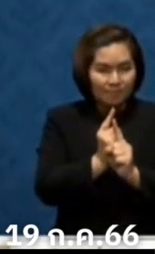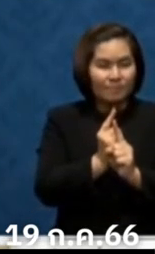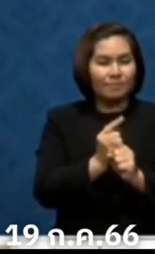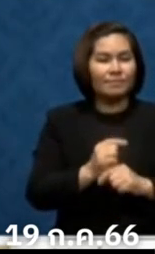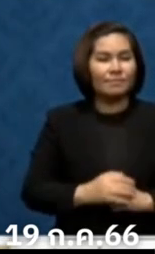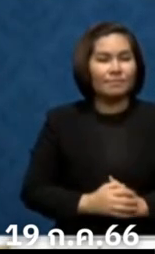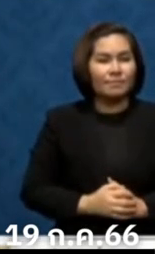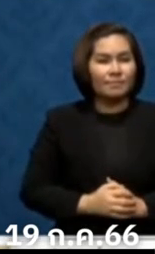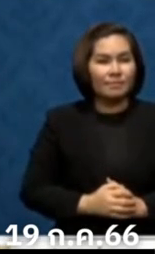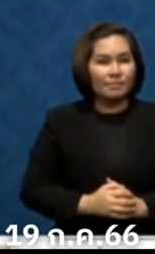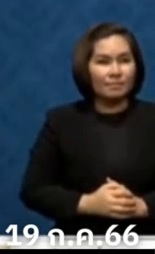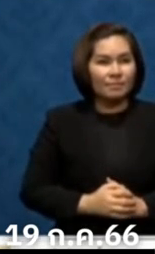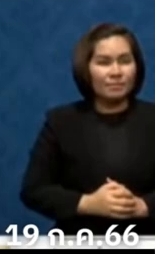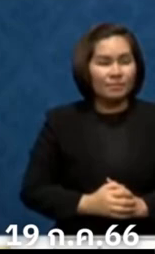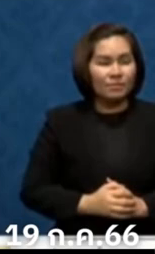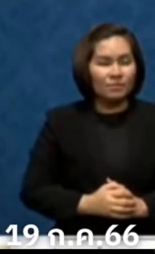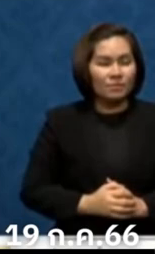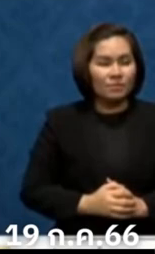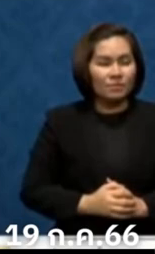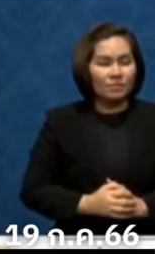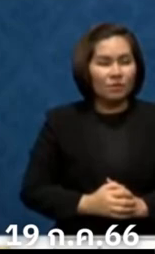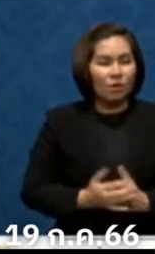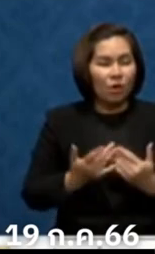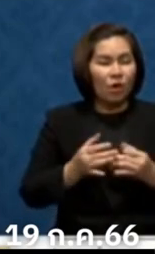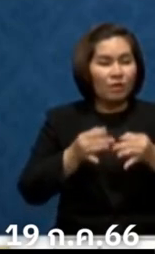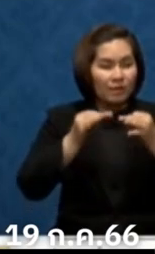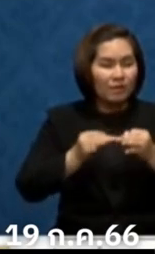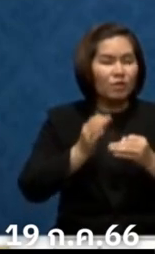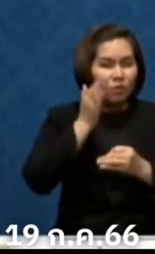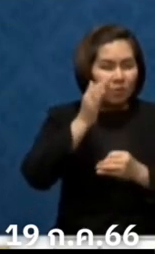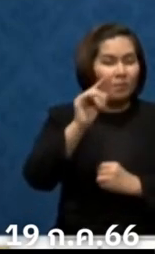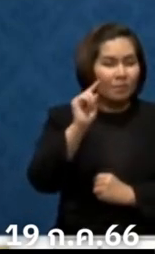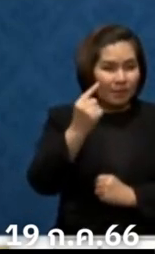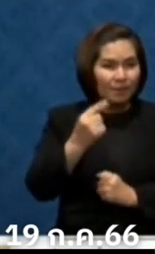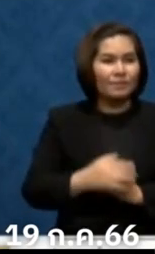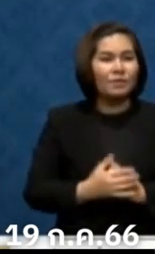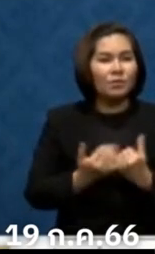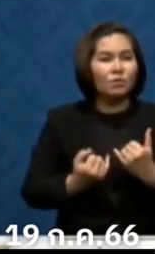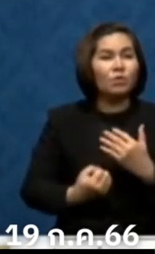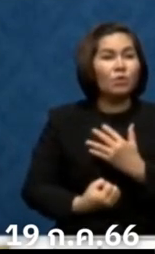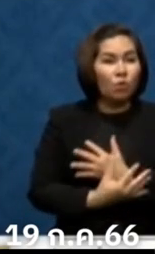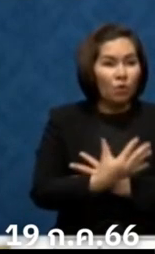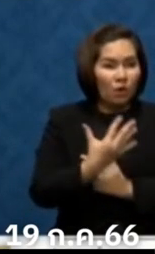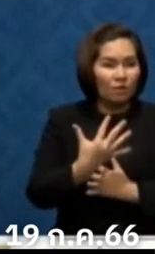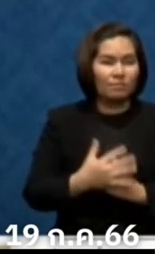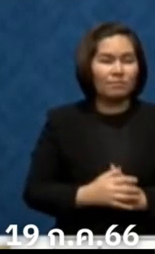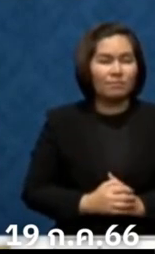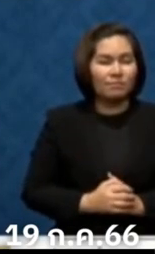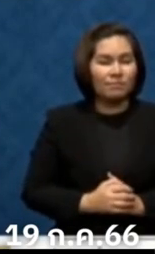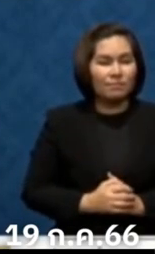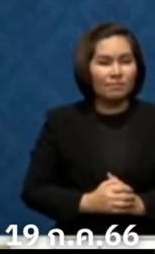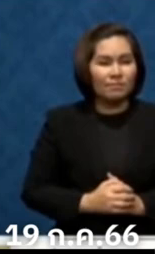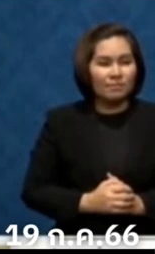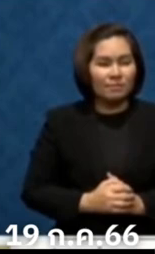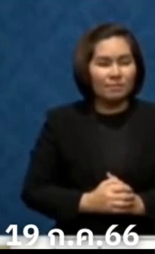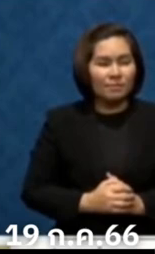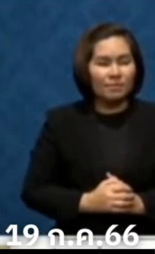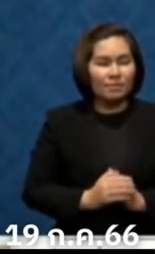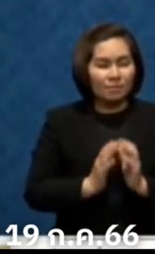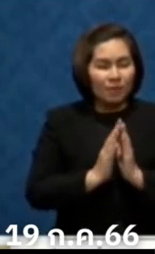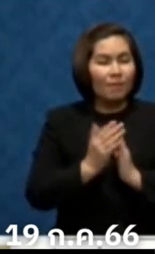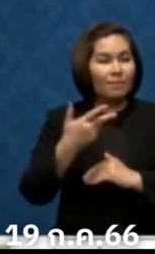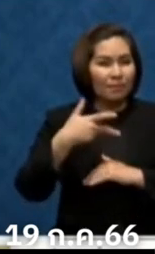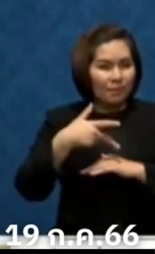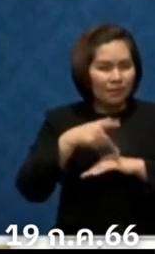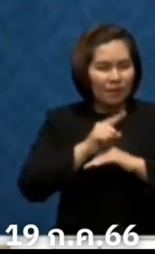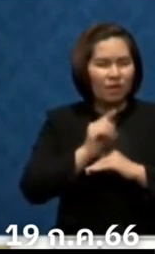เป็นคำสั่งจนกว่าจะมีคำวินิจฉัยเป็นอื่นนะครับขอใช้โอกาสนี้ในการอำลาท่านประธานจนกว่าเ